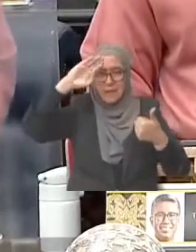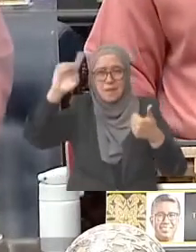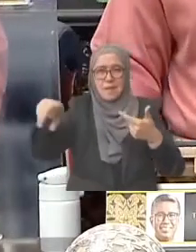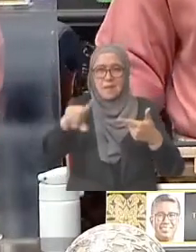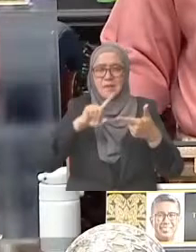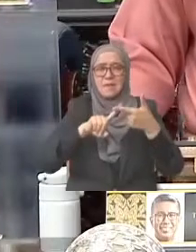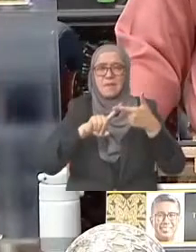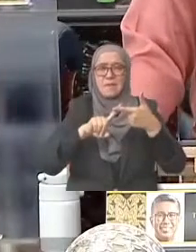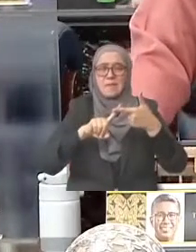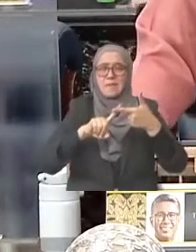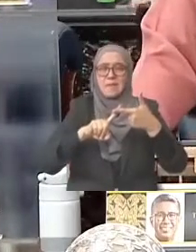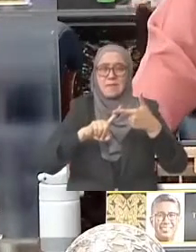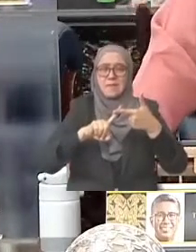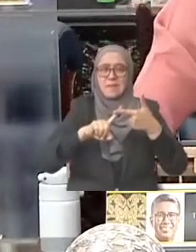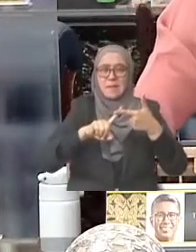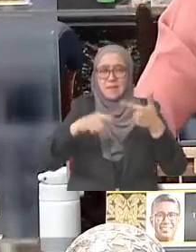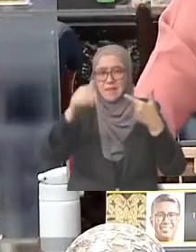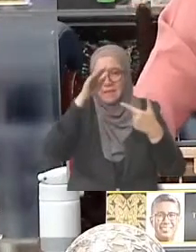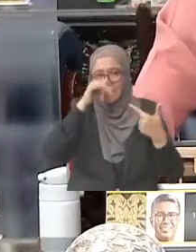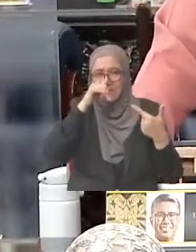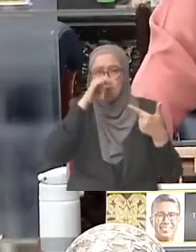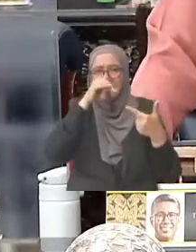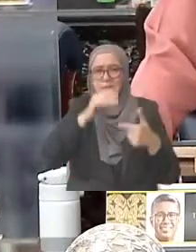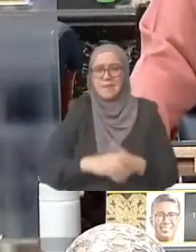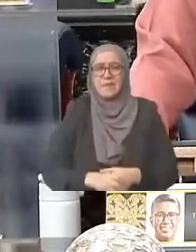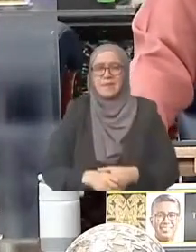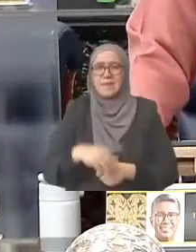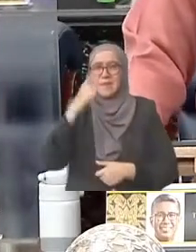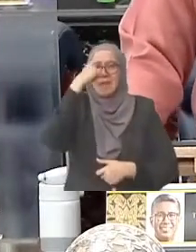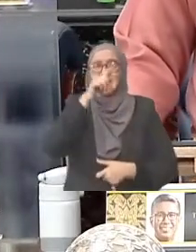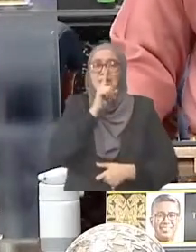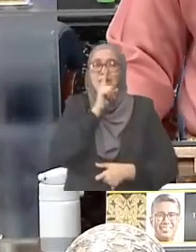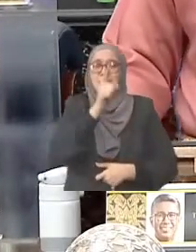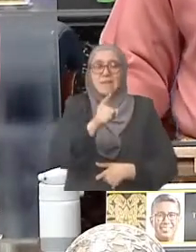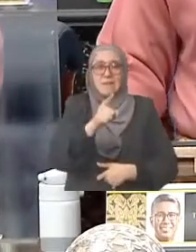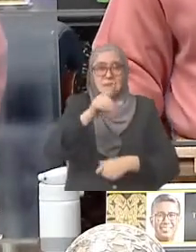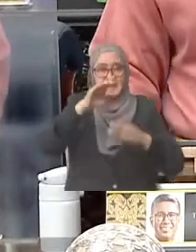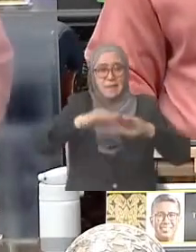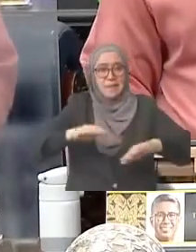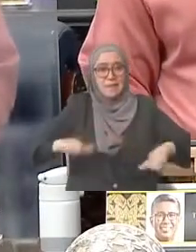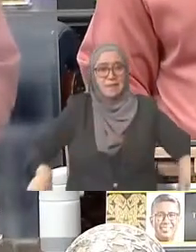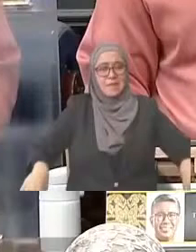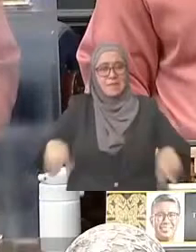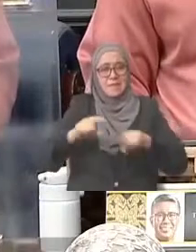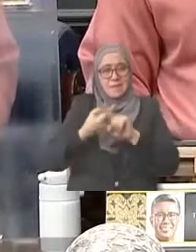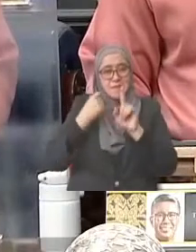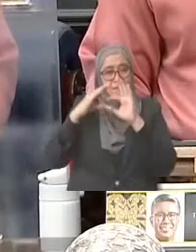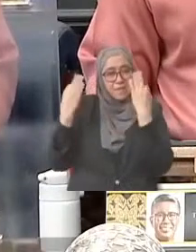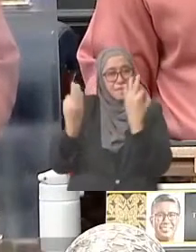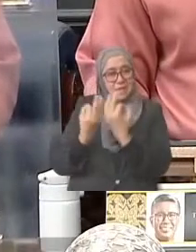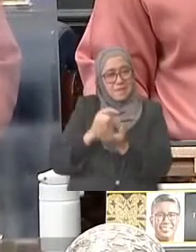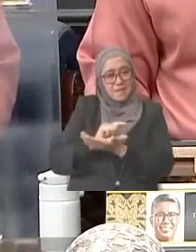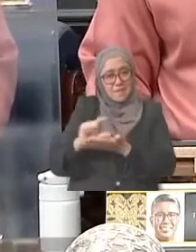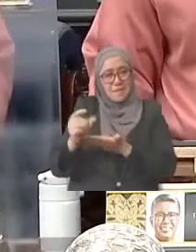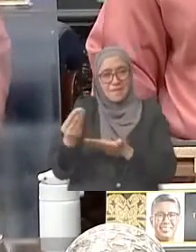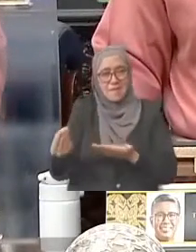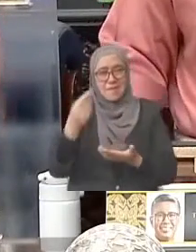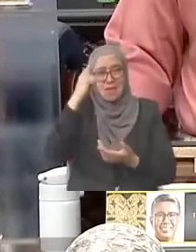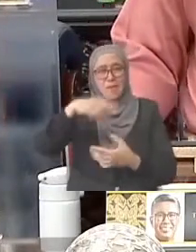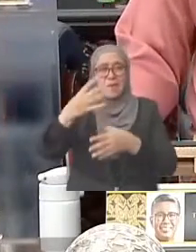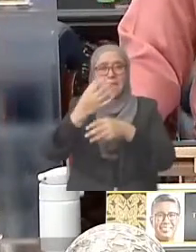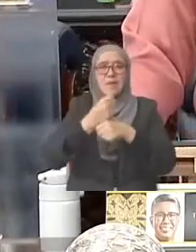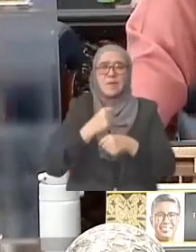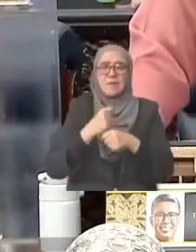dan SMK agama aluk gajah di Merauke bagi memastikan murid-murid daripada keluarga berpendapatan rendah mendapatkan dengan